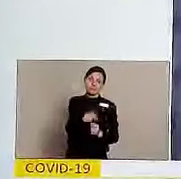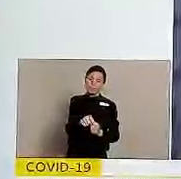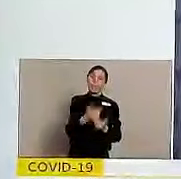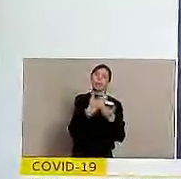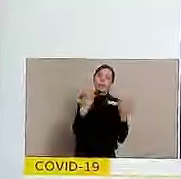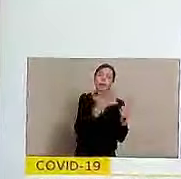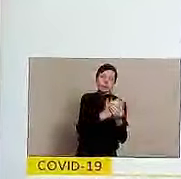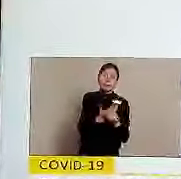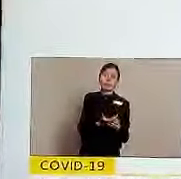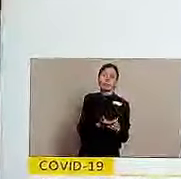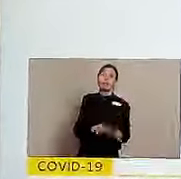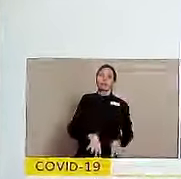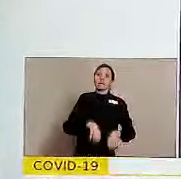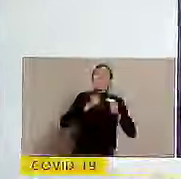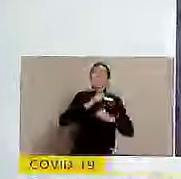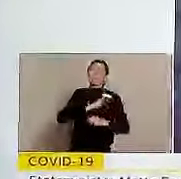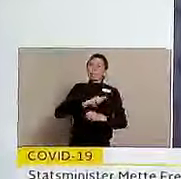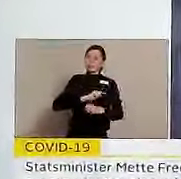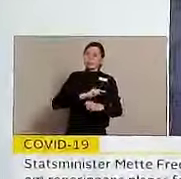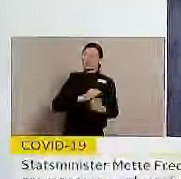في ذلك في يعني متابعة